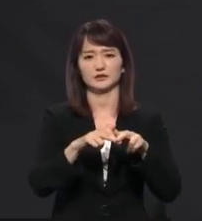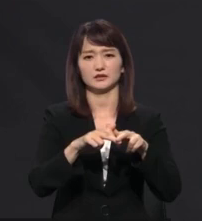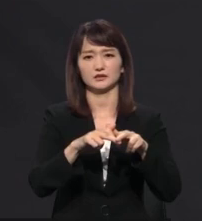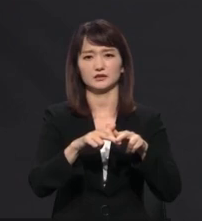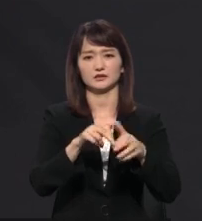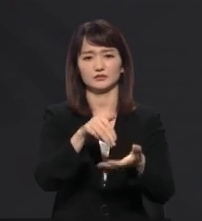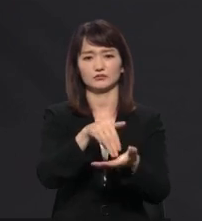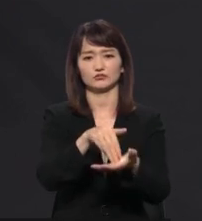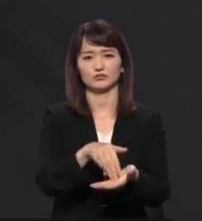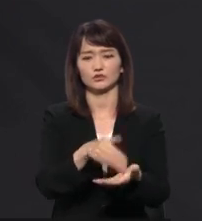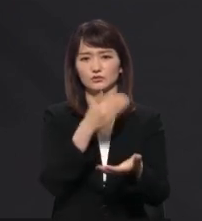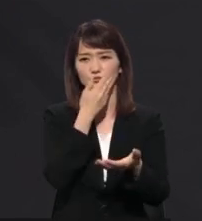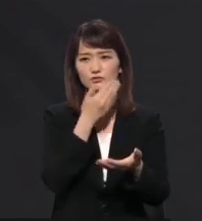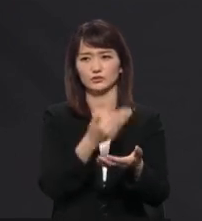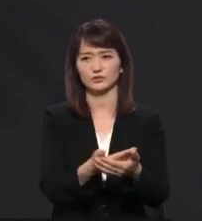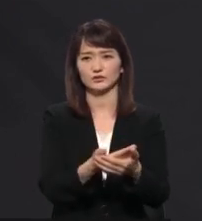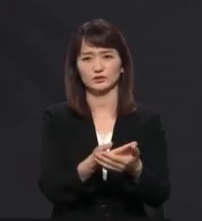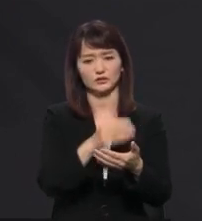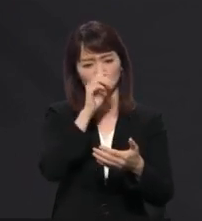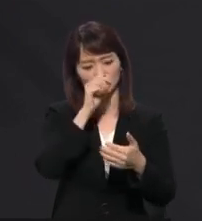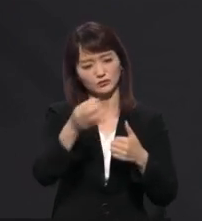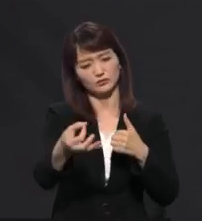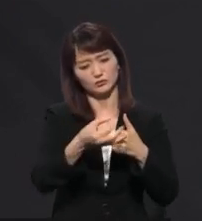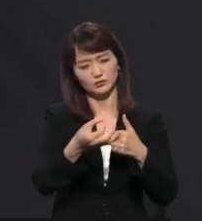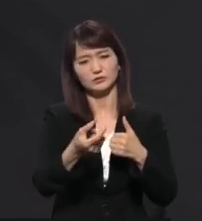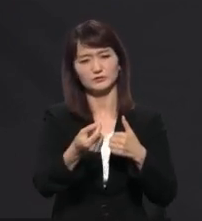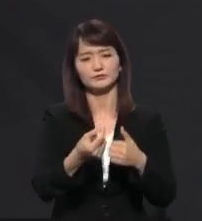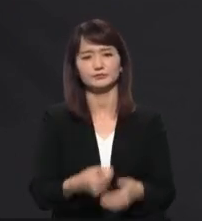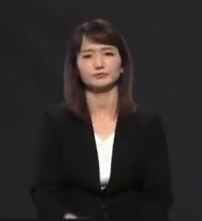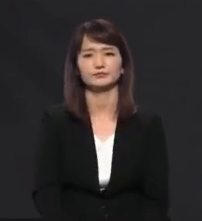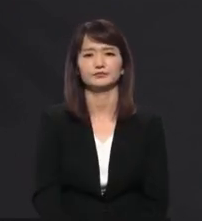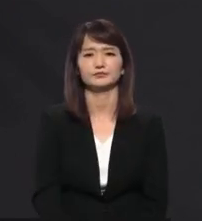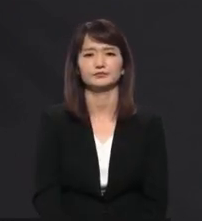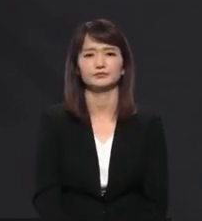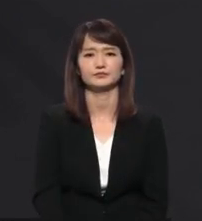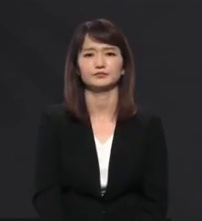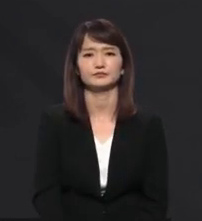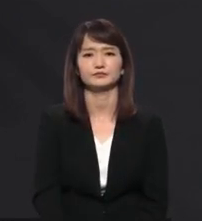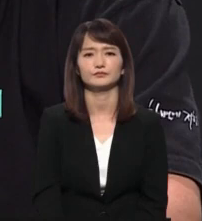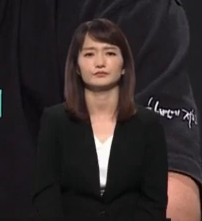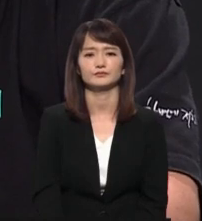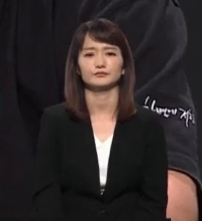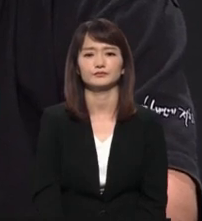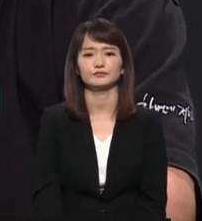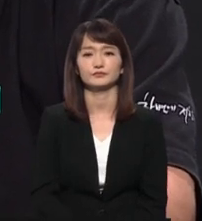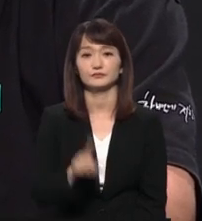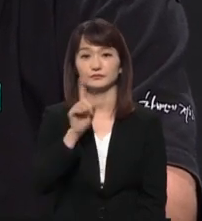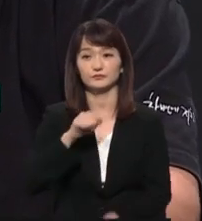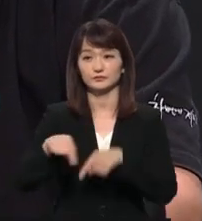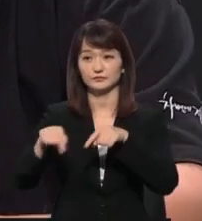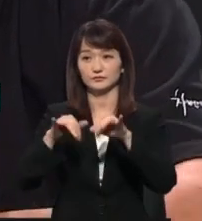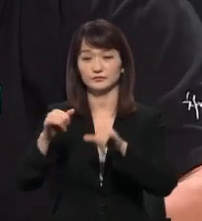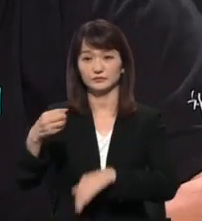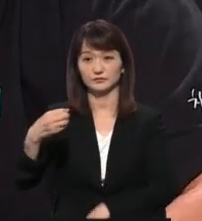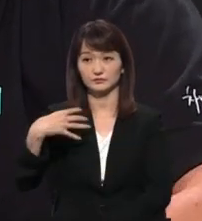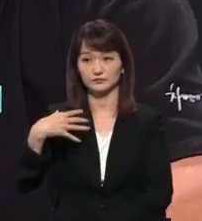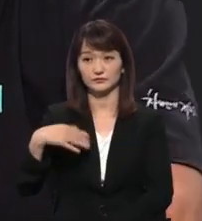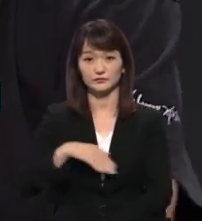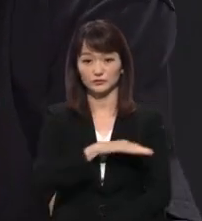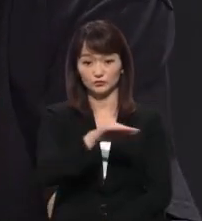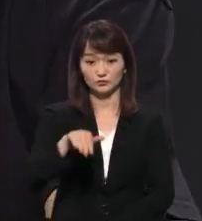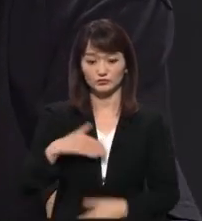핵심인데 그냥 좋은 것만 보시려고 하더라구요 사실 그 어느 정치인이 이런 얘기를 하더라고요 우리 몸에 가장